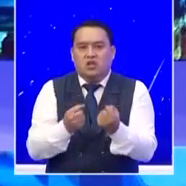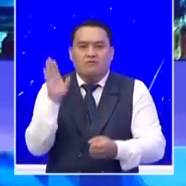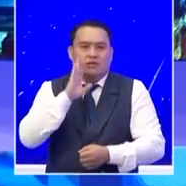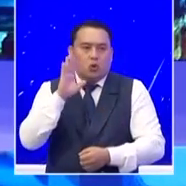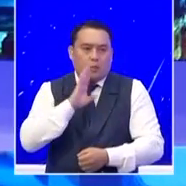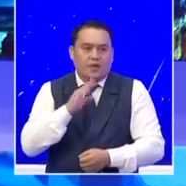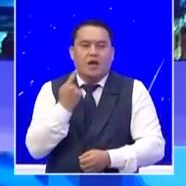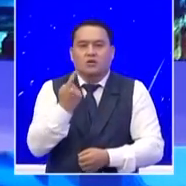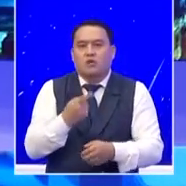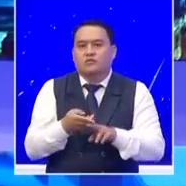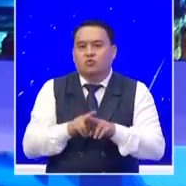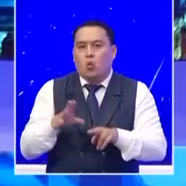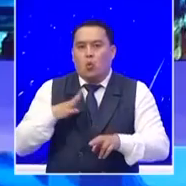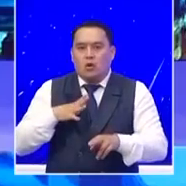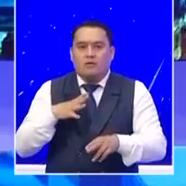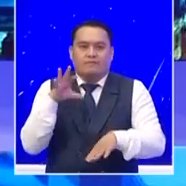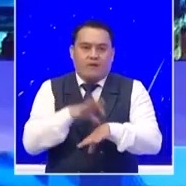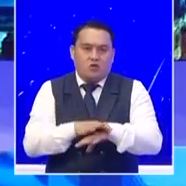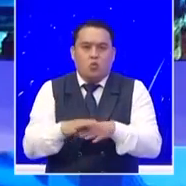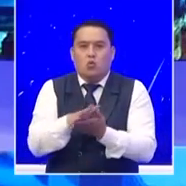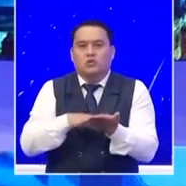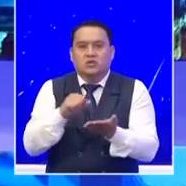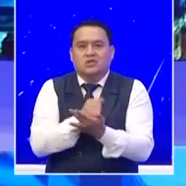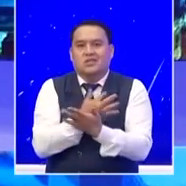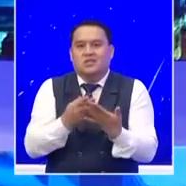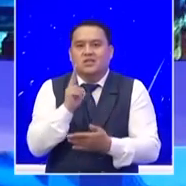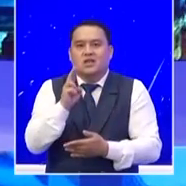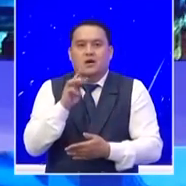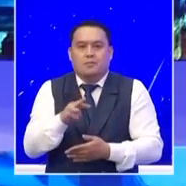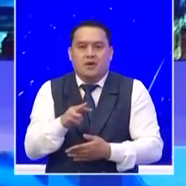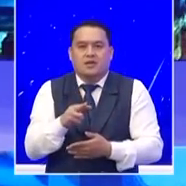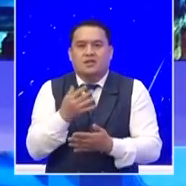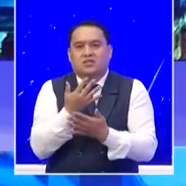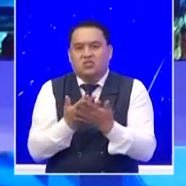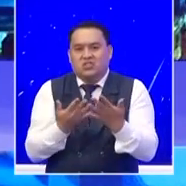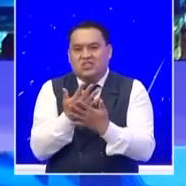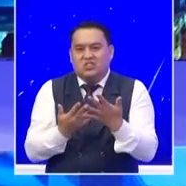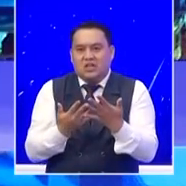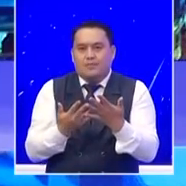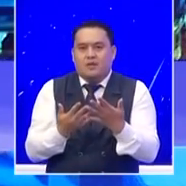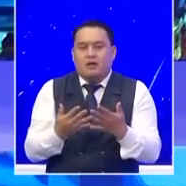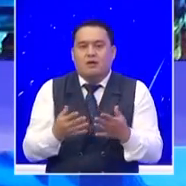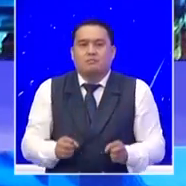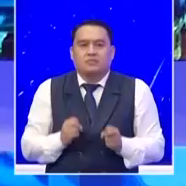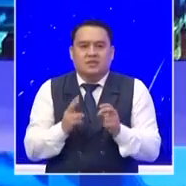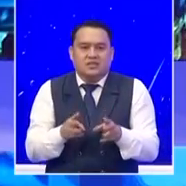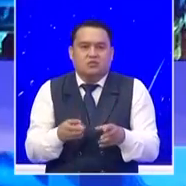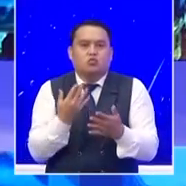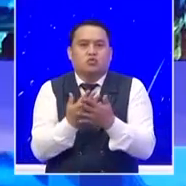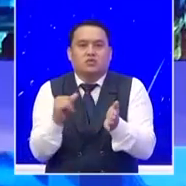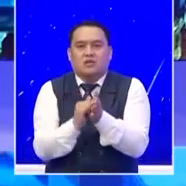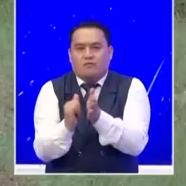водоемов. В очередной раз инспекторы выловили и уничтожили несколько километров мелкоячеистых сетей, расставленных браконьерами.